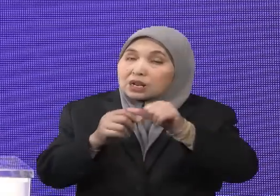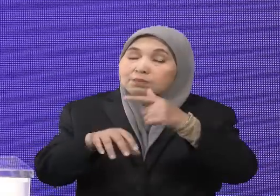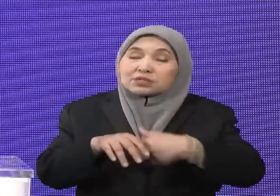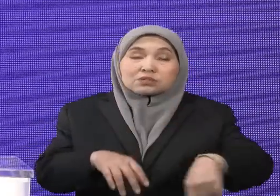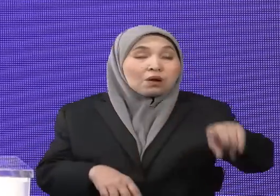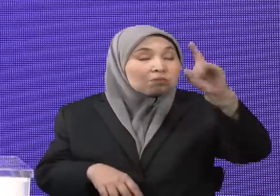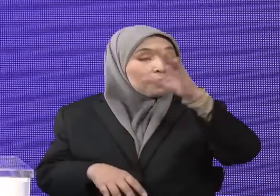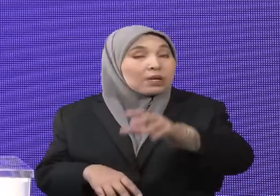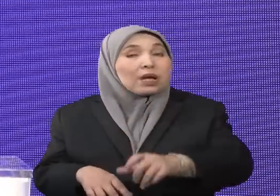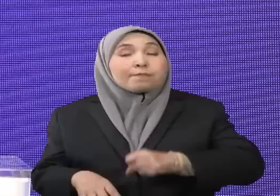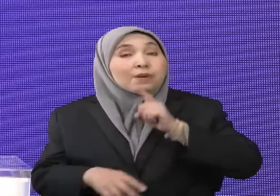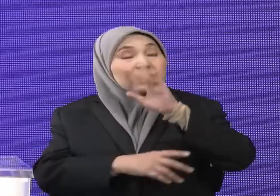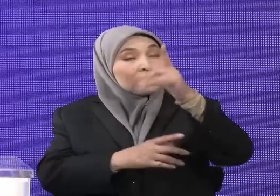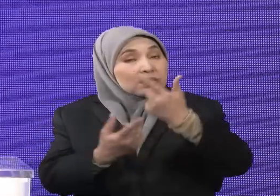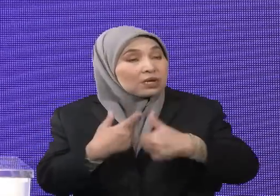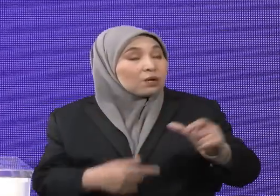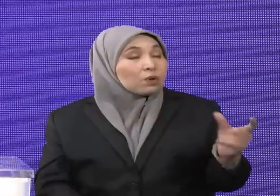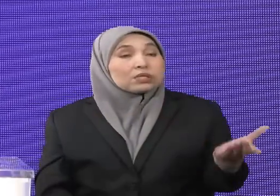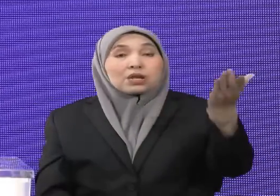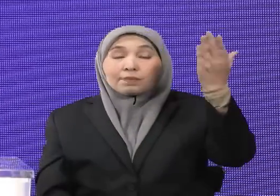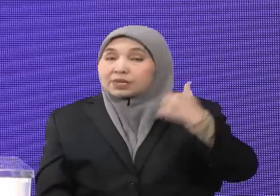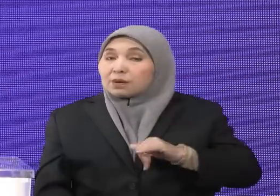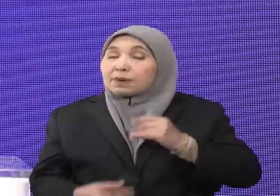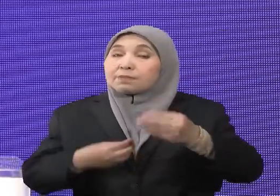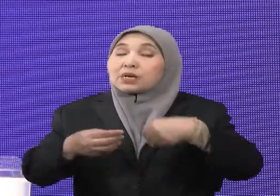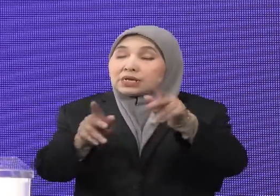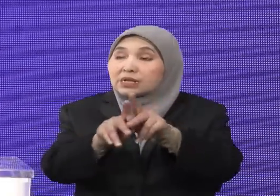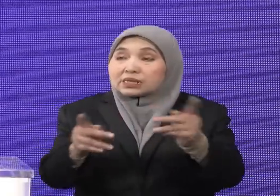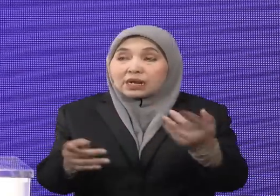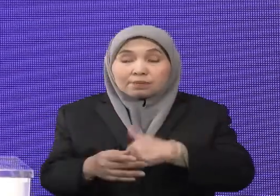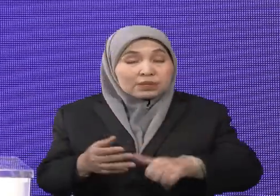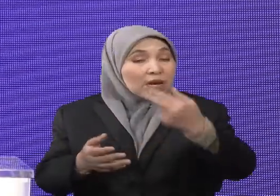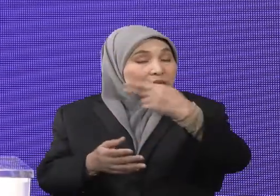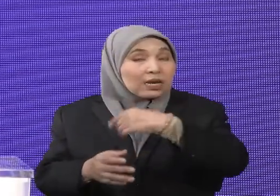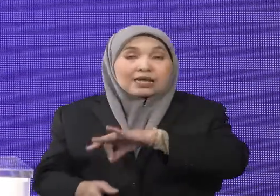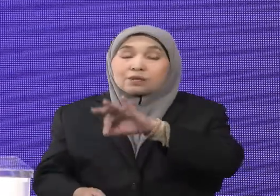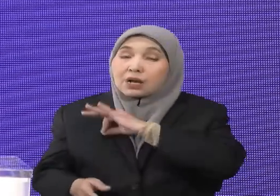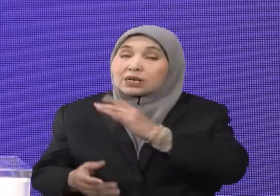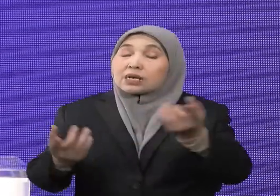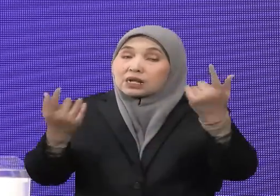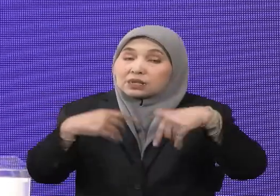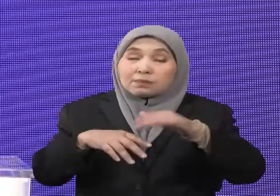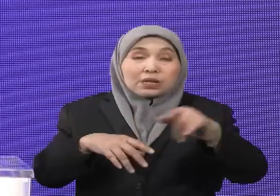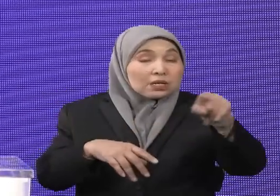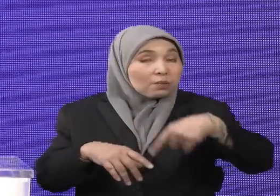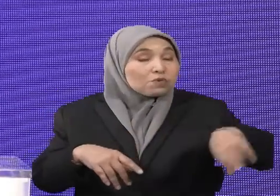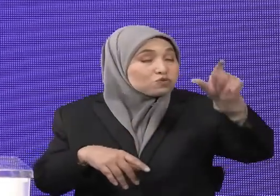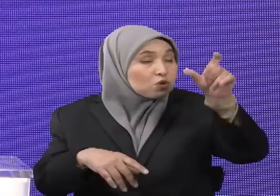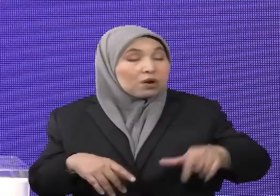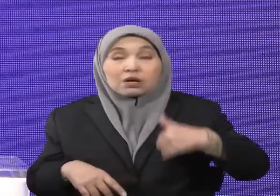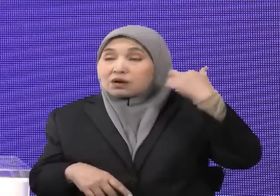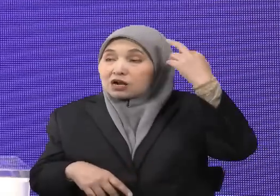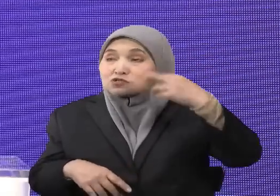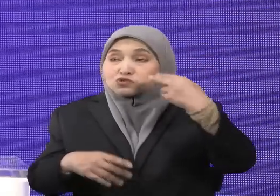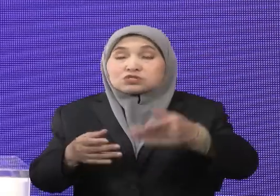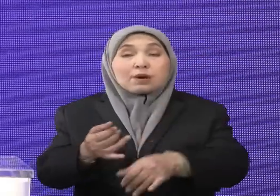mengambil perjanjian daripada para nabi mana negara aku memberikan kitab dan hikmah kepadamu lalu datang kepada kamu seorang rasul yang membenarkan